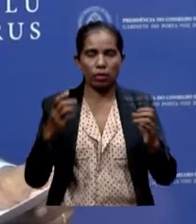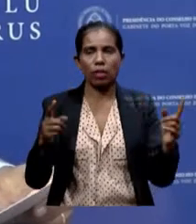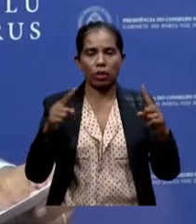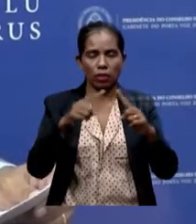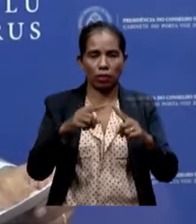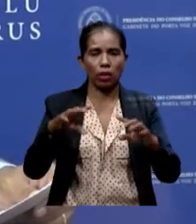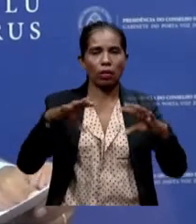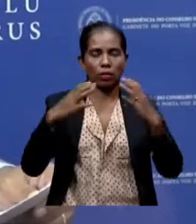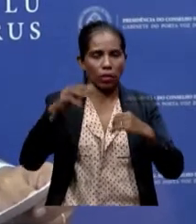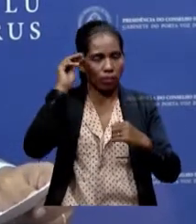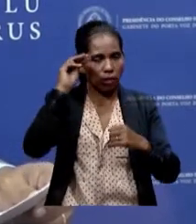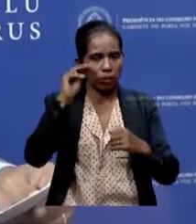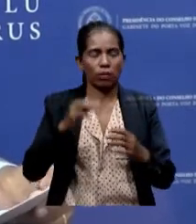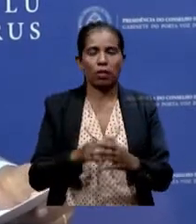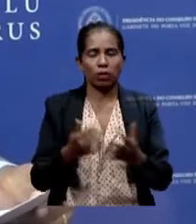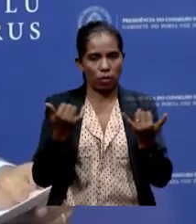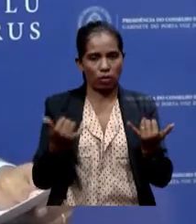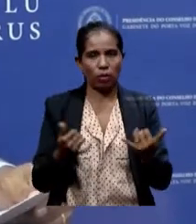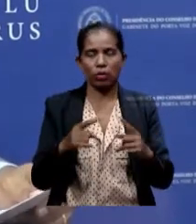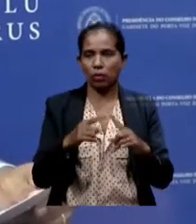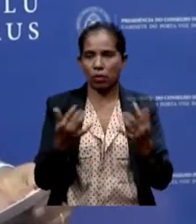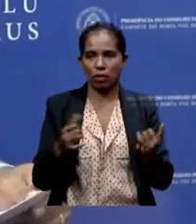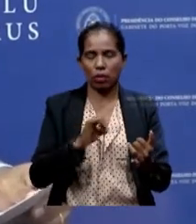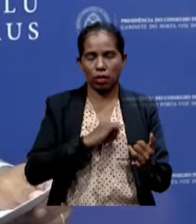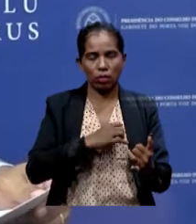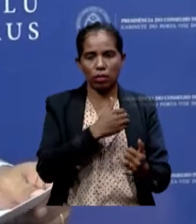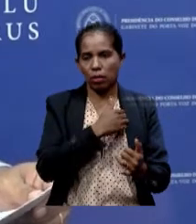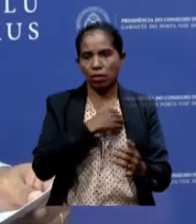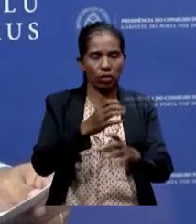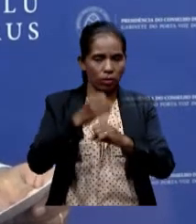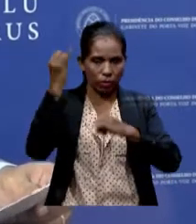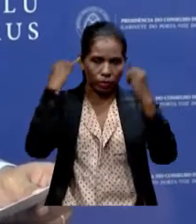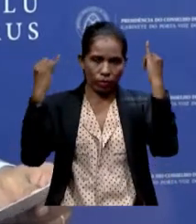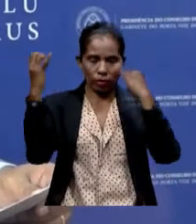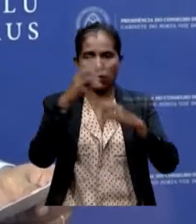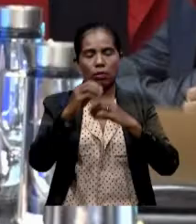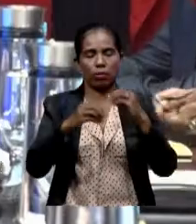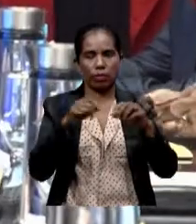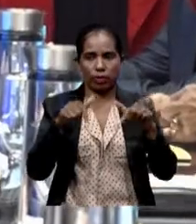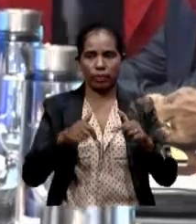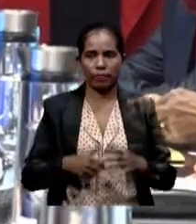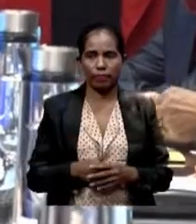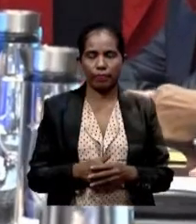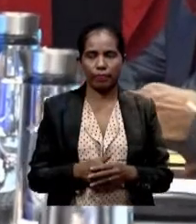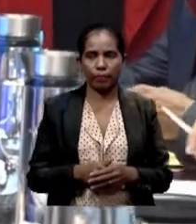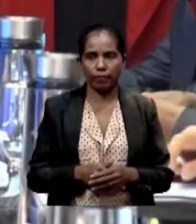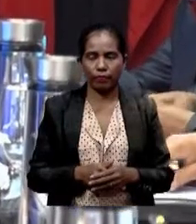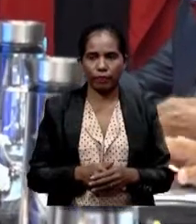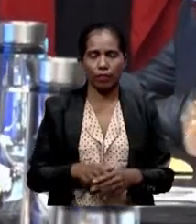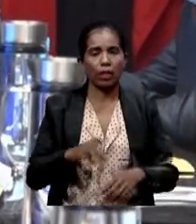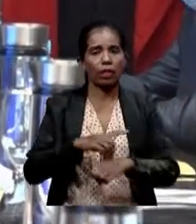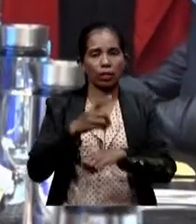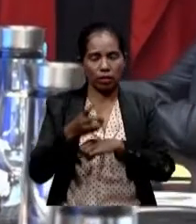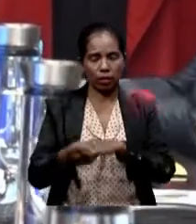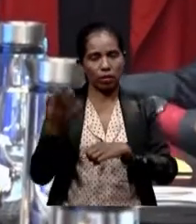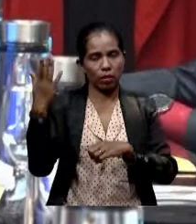por to agora to ohin hau rasik sida kusimu informasaun ruma kono baidane. Enquanto inundasaun nebe akontese iha